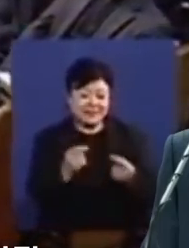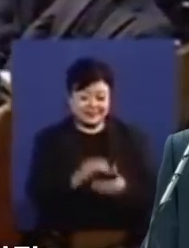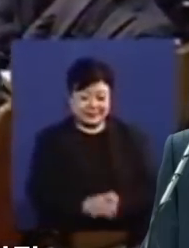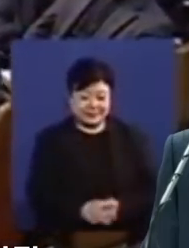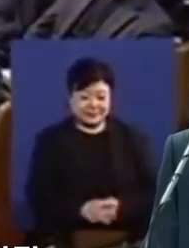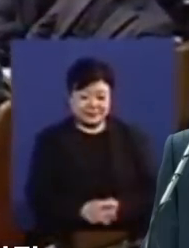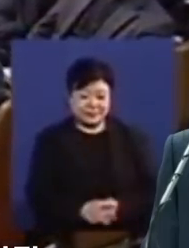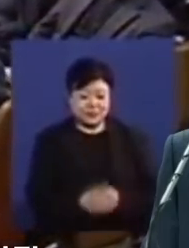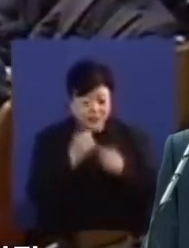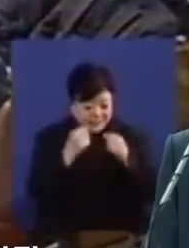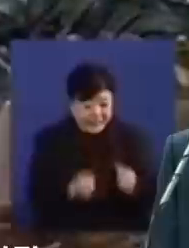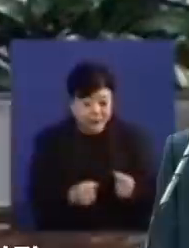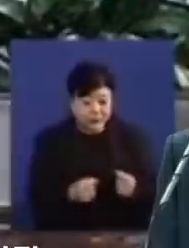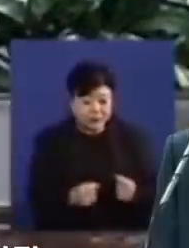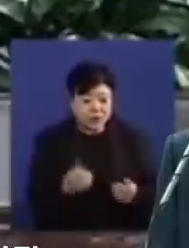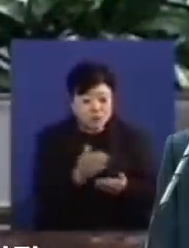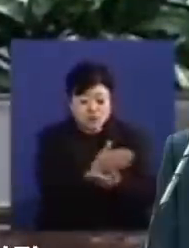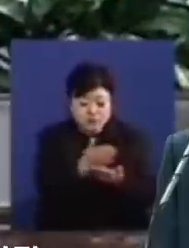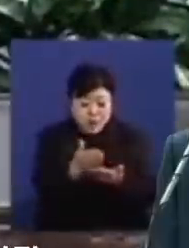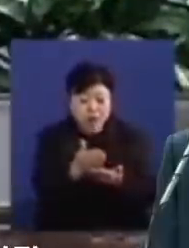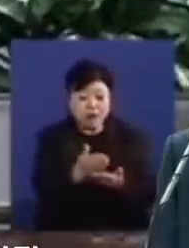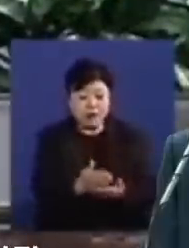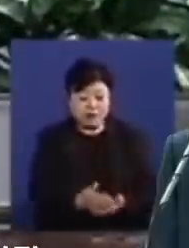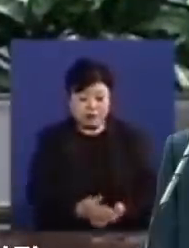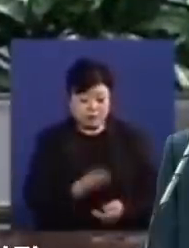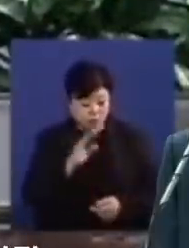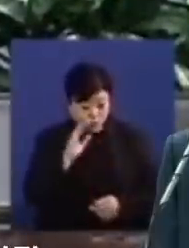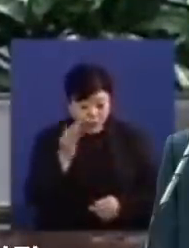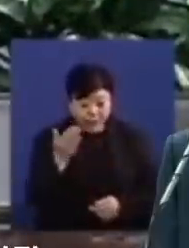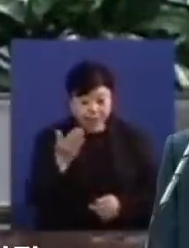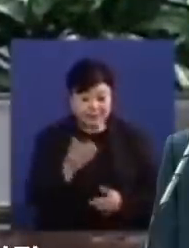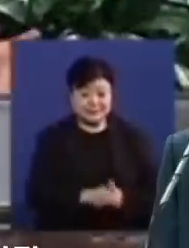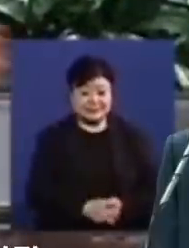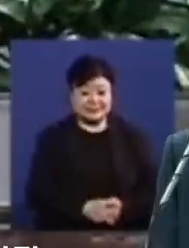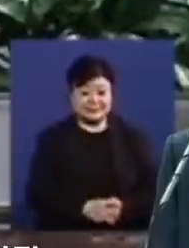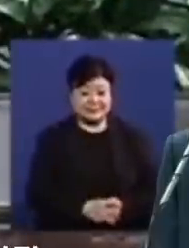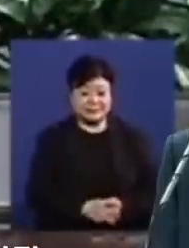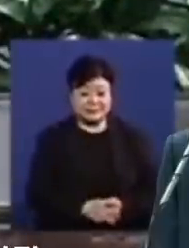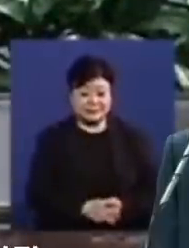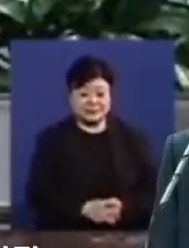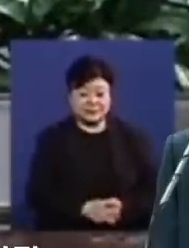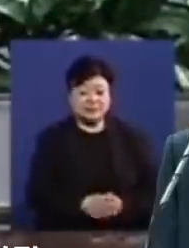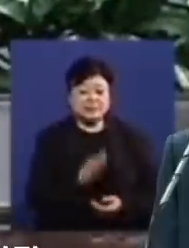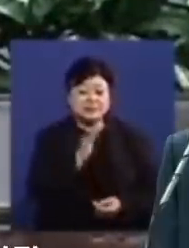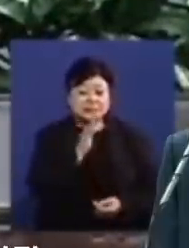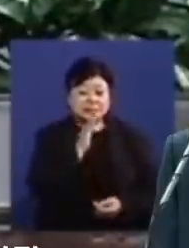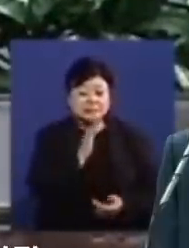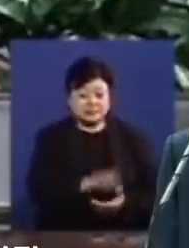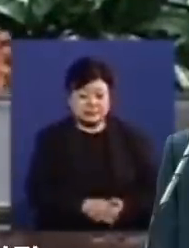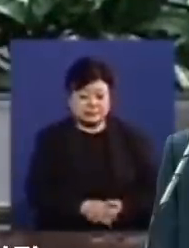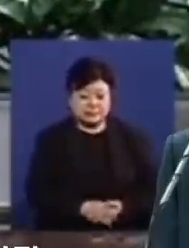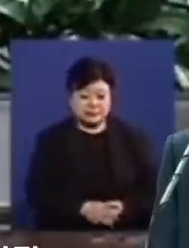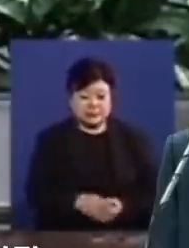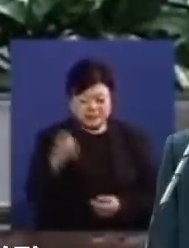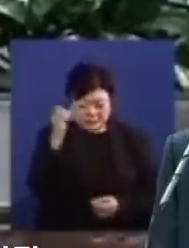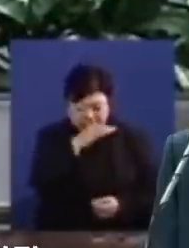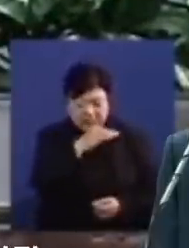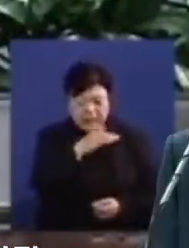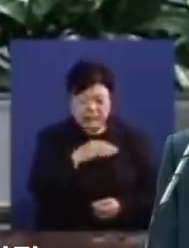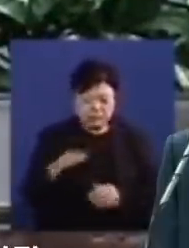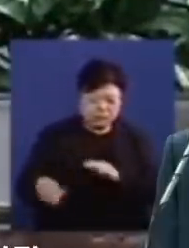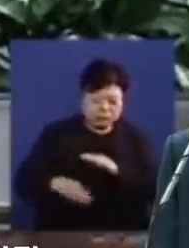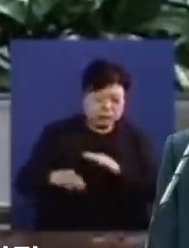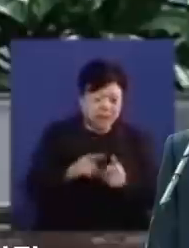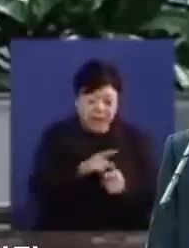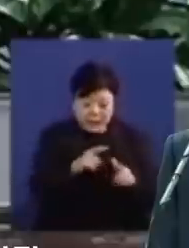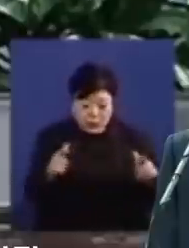결국 우리의 삶은 분별해 볼 수 있게 된다는 것입니다. 두루뭉술이가 아니고 그냥 막 혼탁에